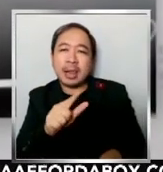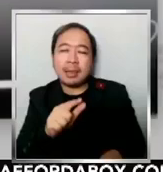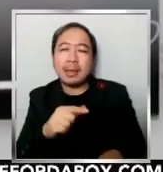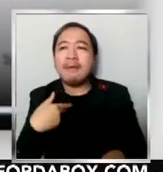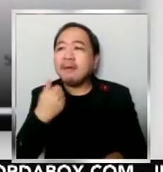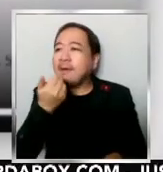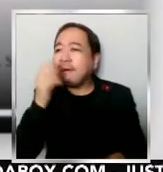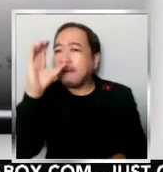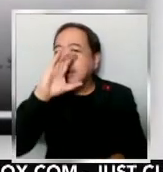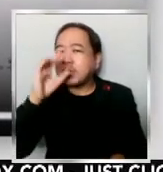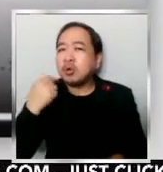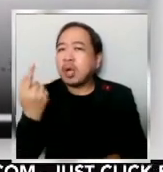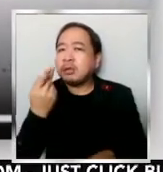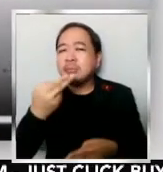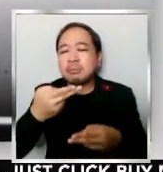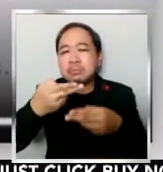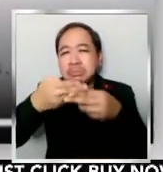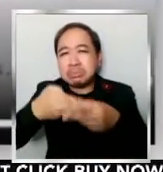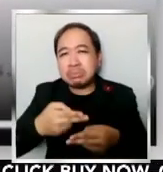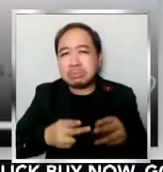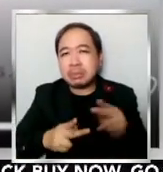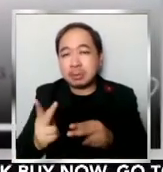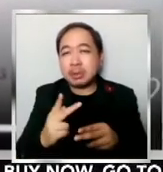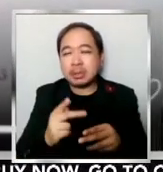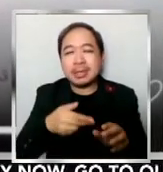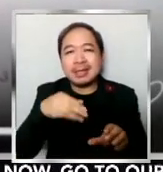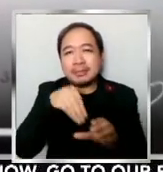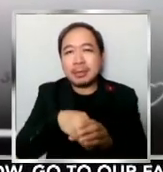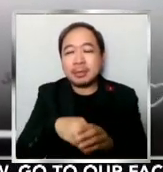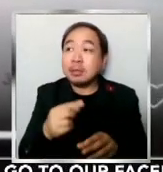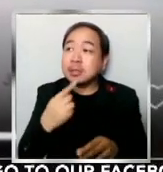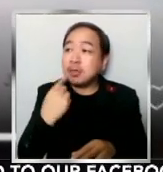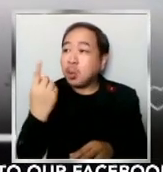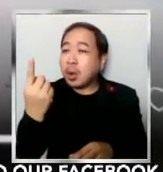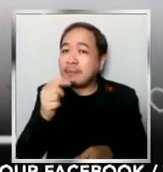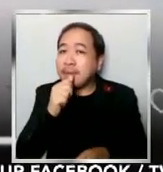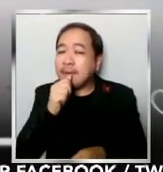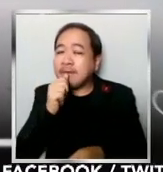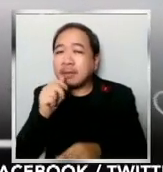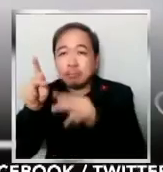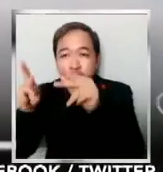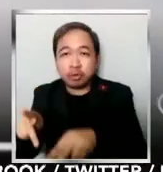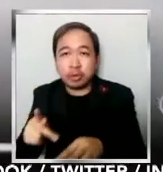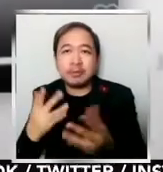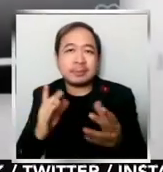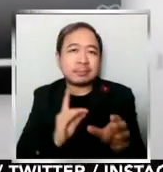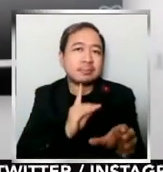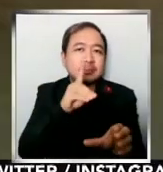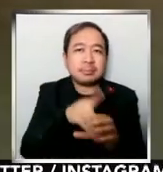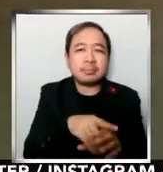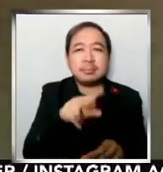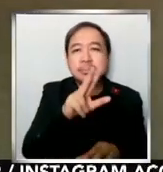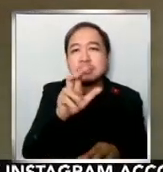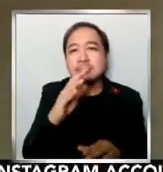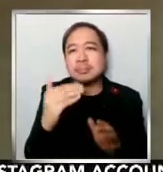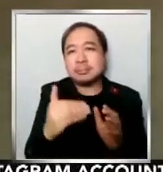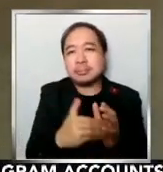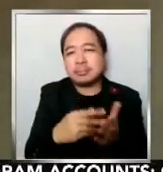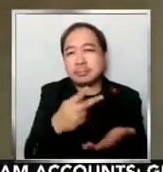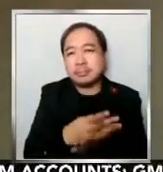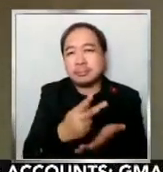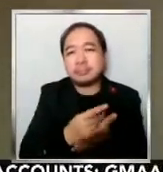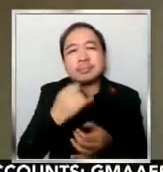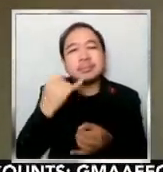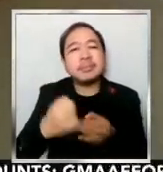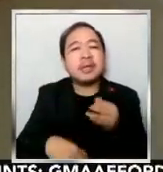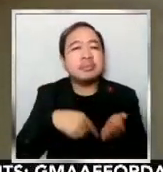Roy Mabasa ang report at sabi niya isang pribadong individual ang nagdeposito ng 300,000 pesos bilang pahuling bayad